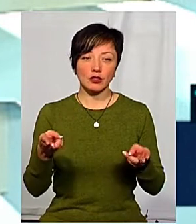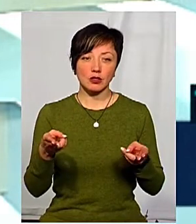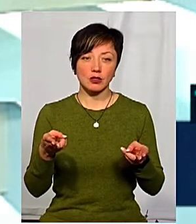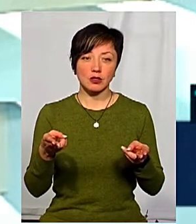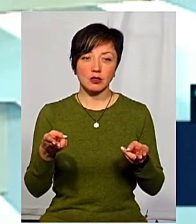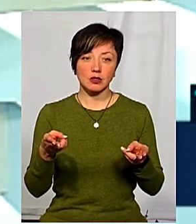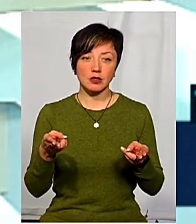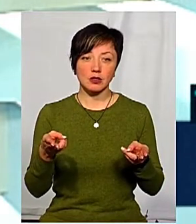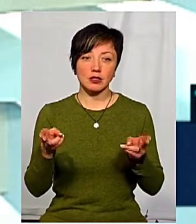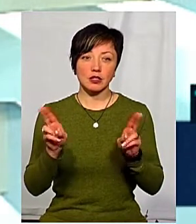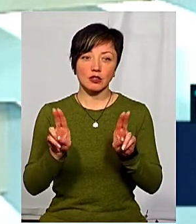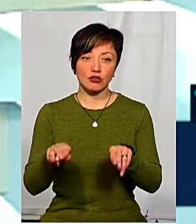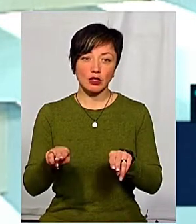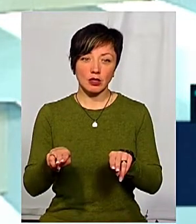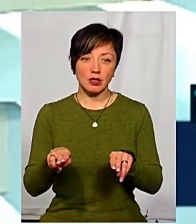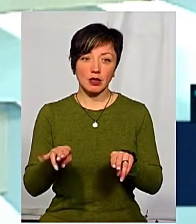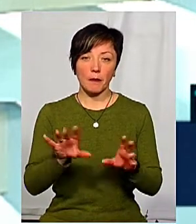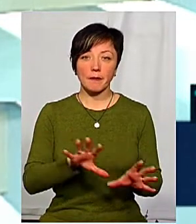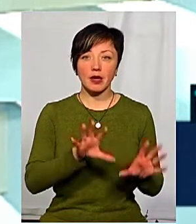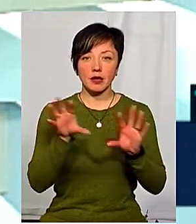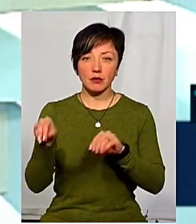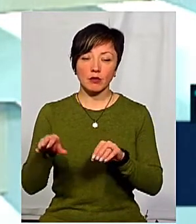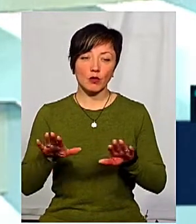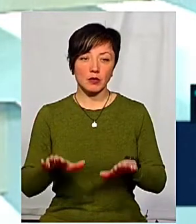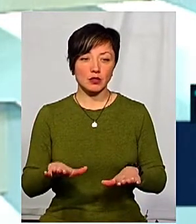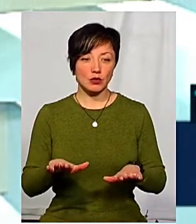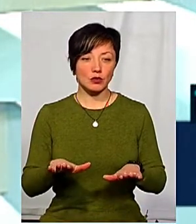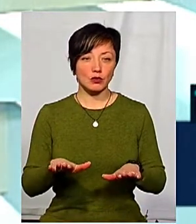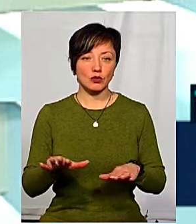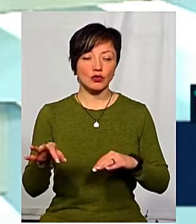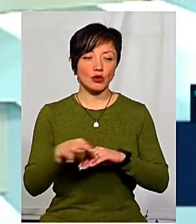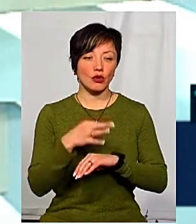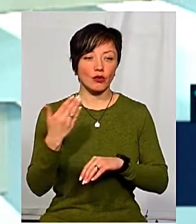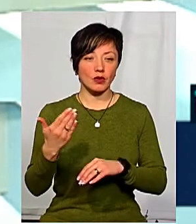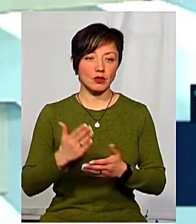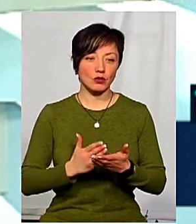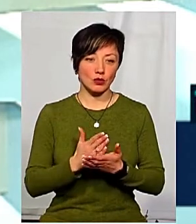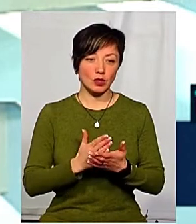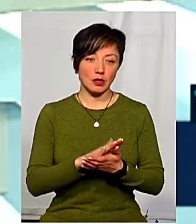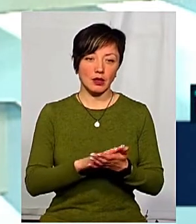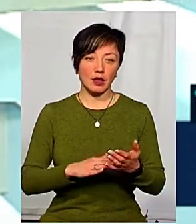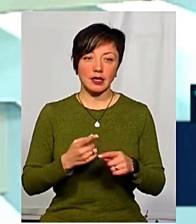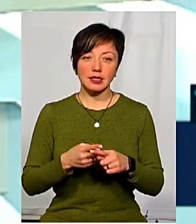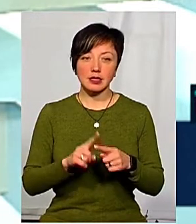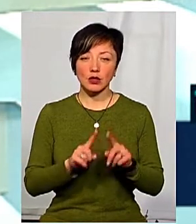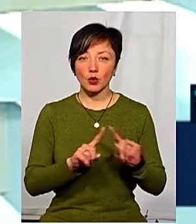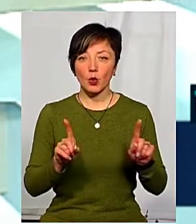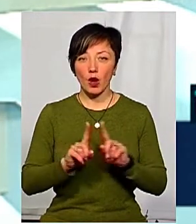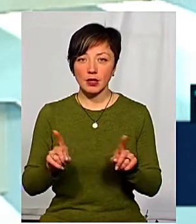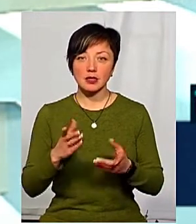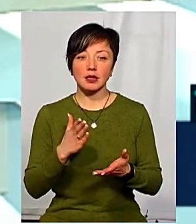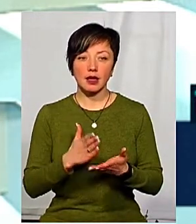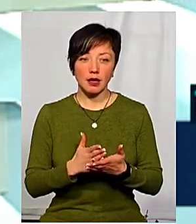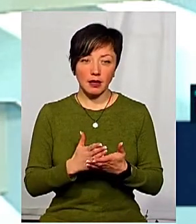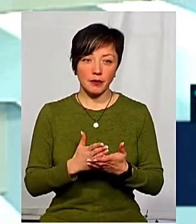залишила, скажімо, цю амбулаторію і переїхала по місцю там, чоловіка, служби і так далі. Ці нюанси, звичайно,